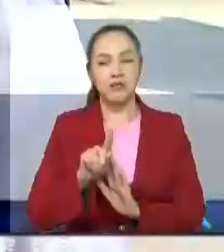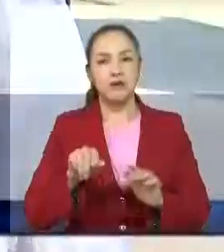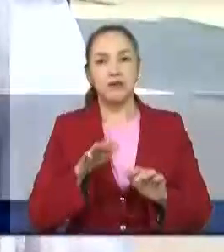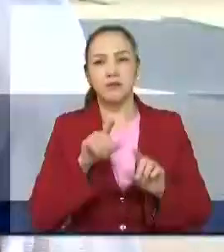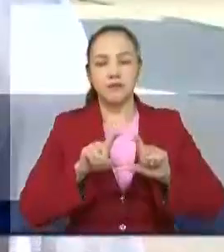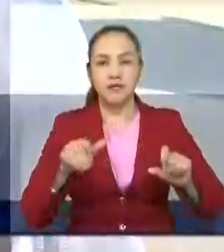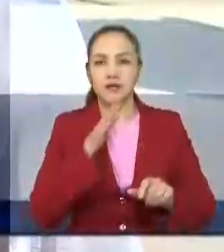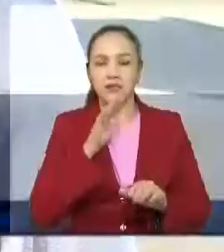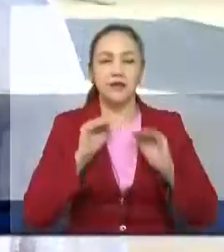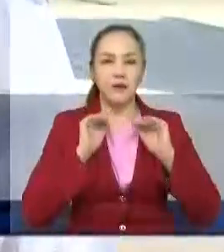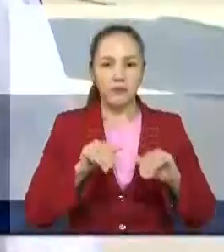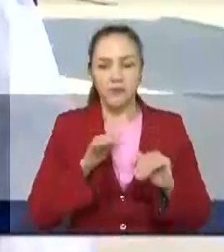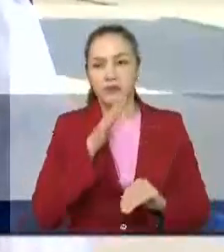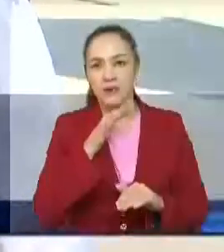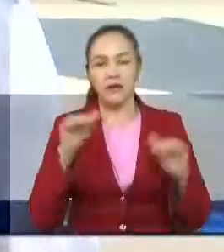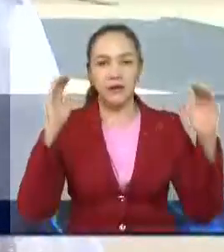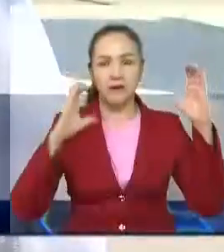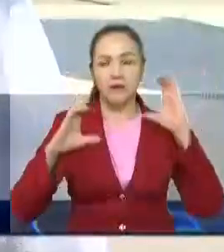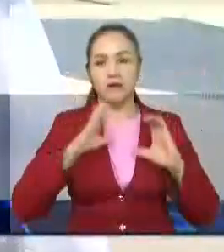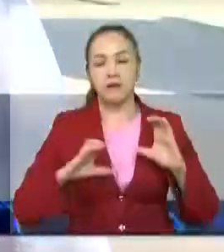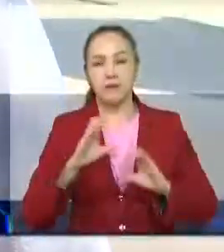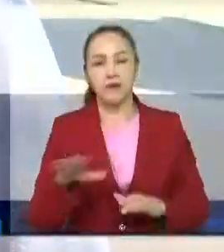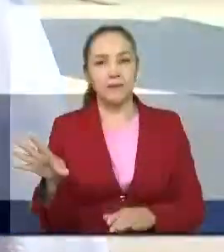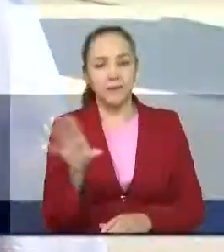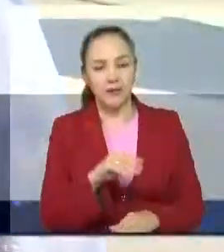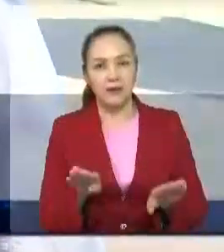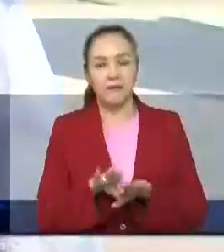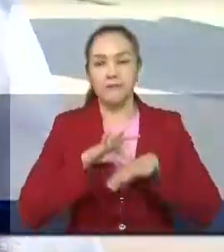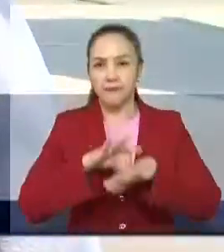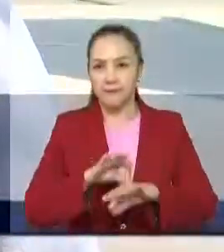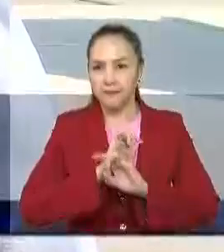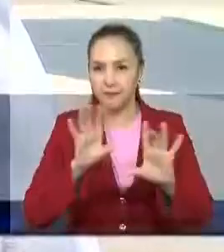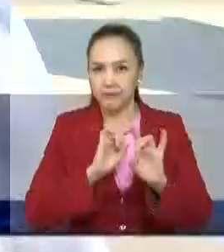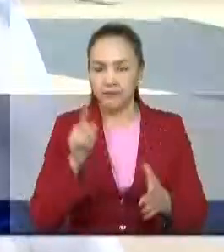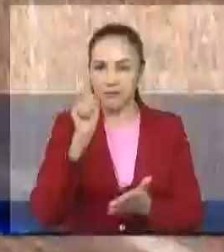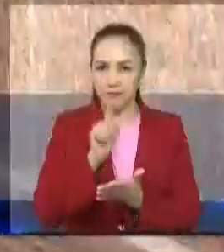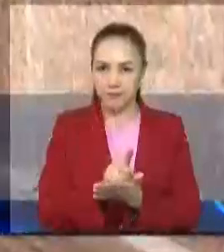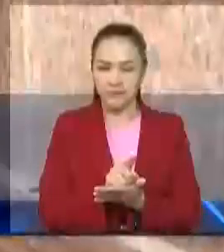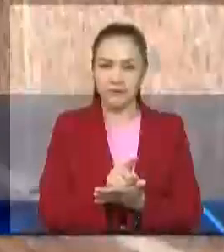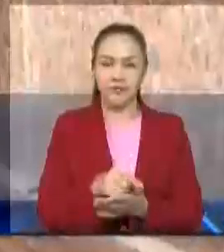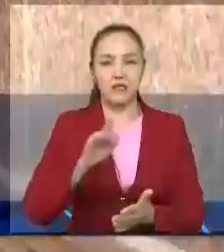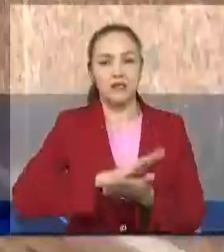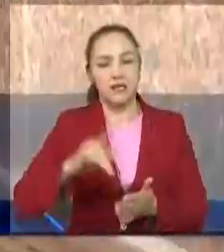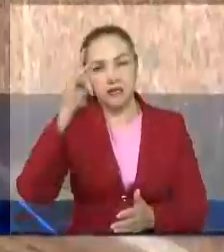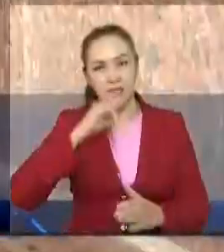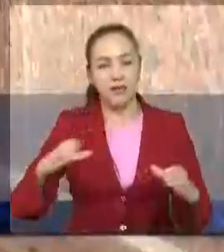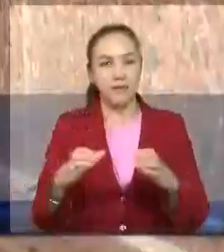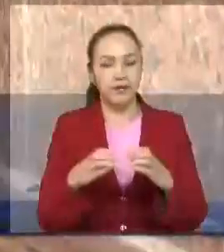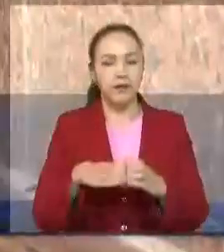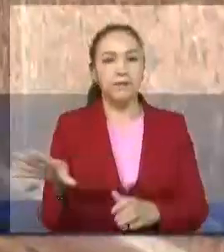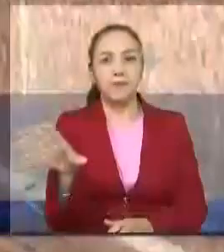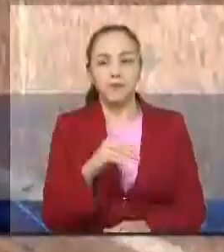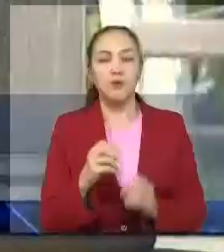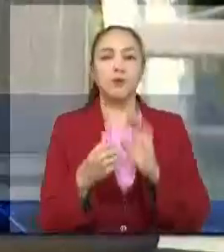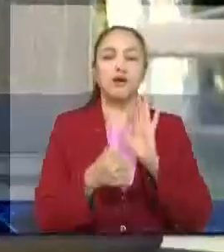жасындағы, колледж жасындағы студенттерге барлығына осы жеткізуіміз біздің ортақ мүддеміз болып табылады. Таза Қазақстан акциясы аясында